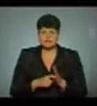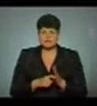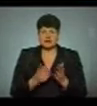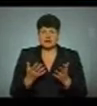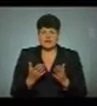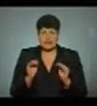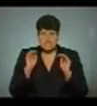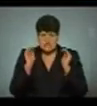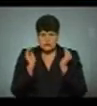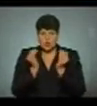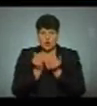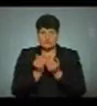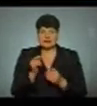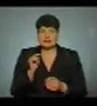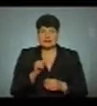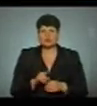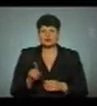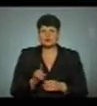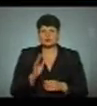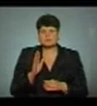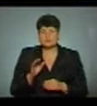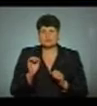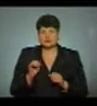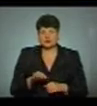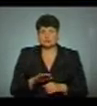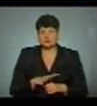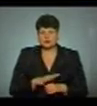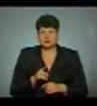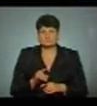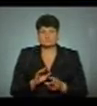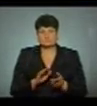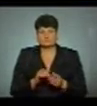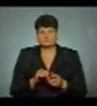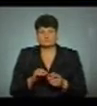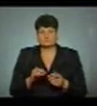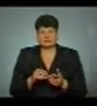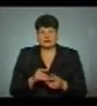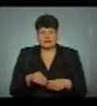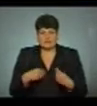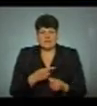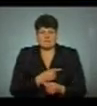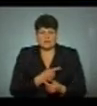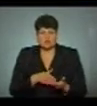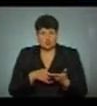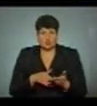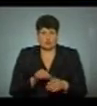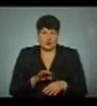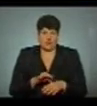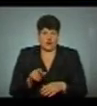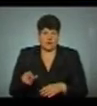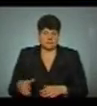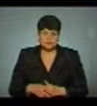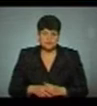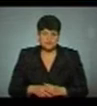так, ізольоване приміщення, для того, щоб в перспективі можна його було перепрофілювати надання саме медичної допомоги таким хворим.